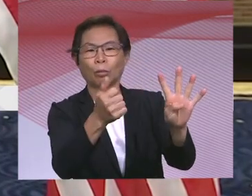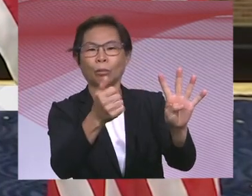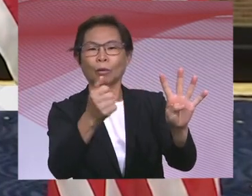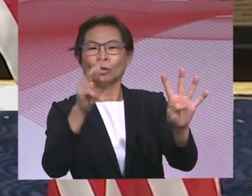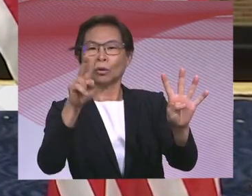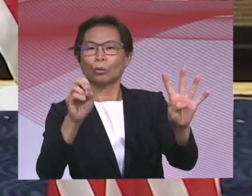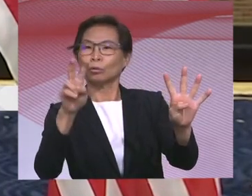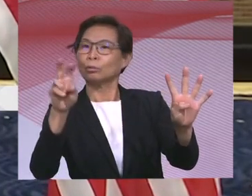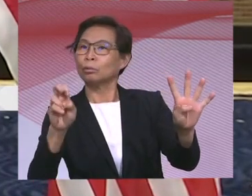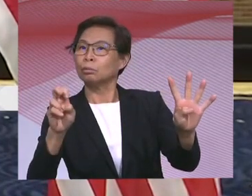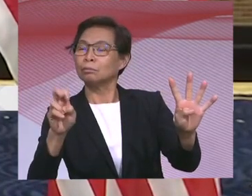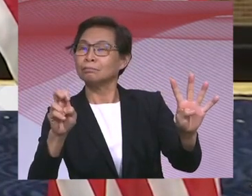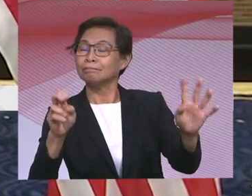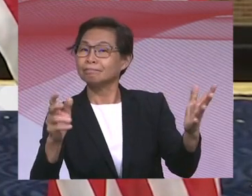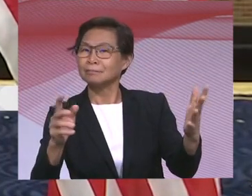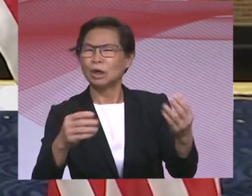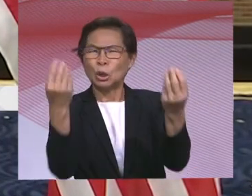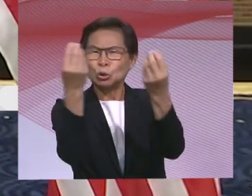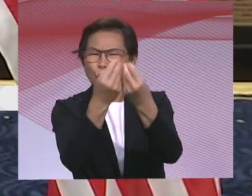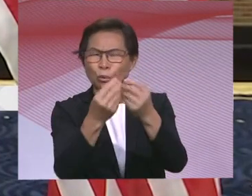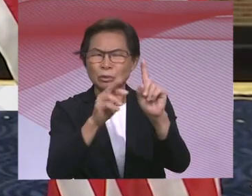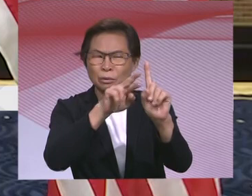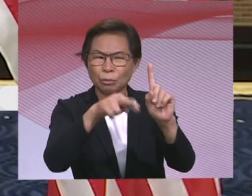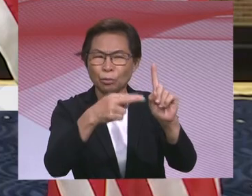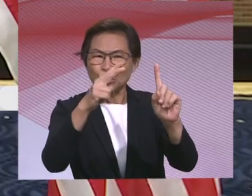2029 lah